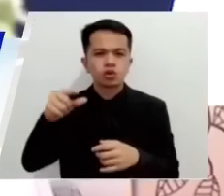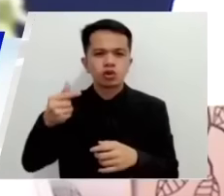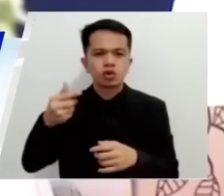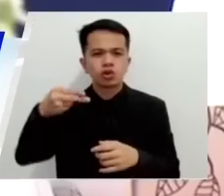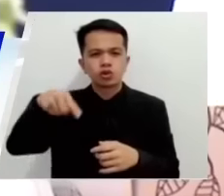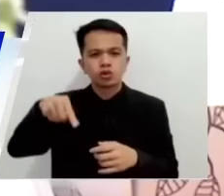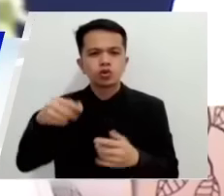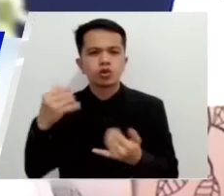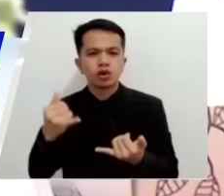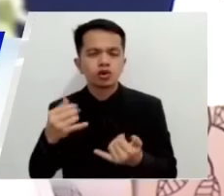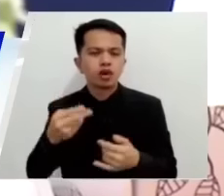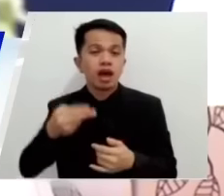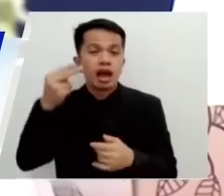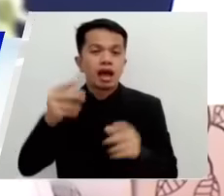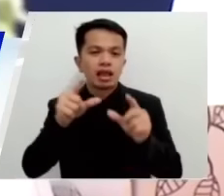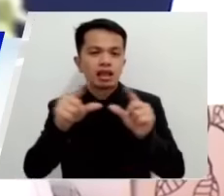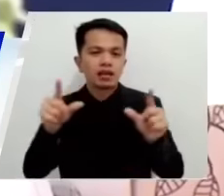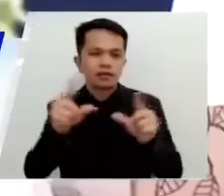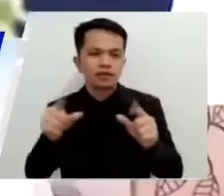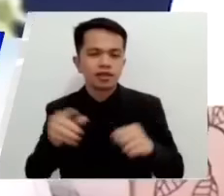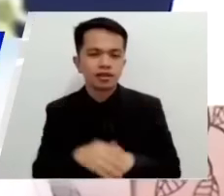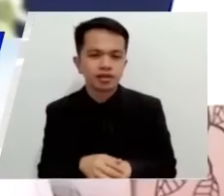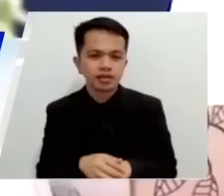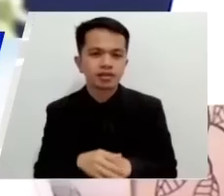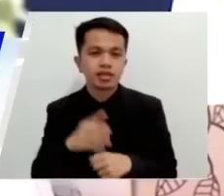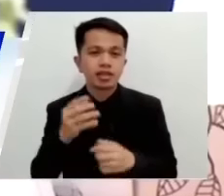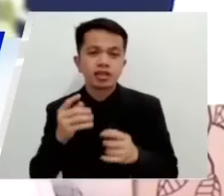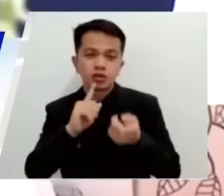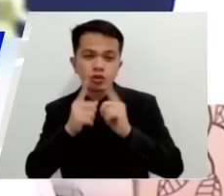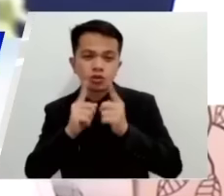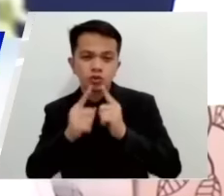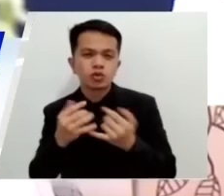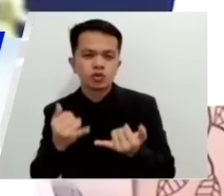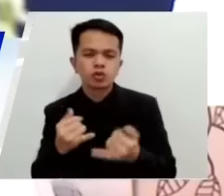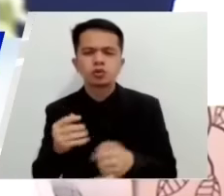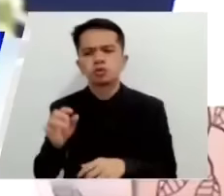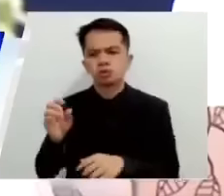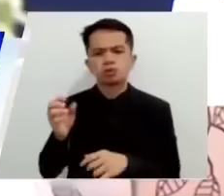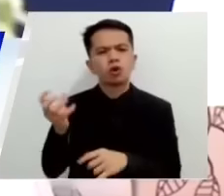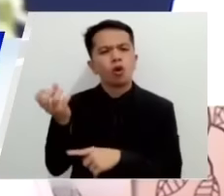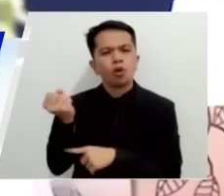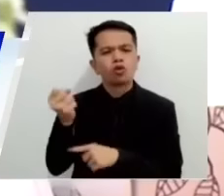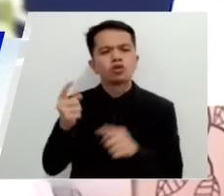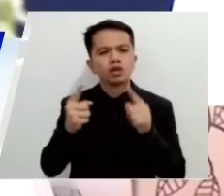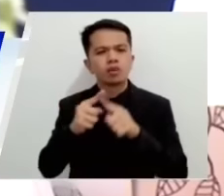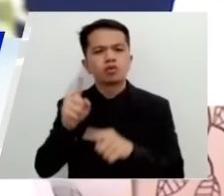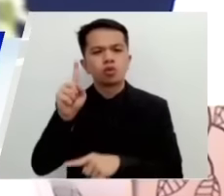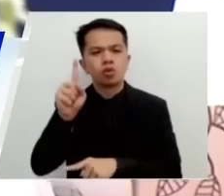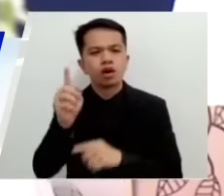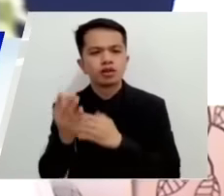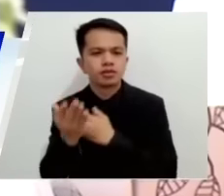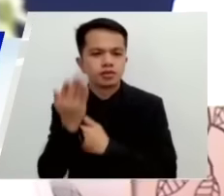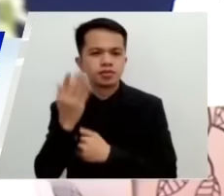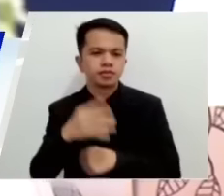feelers, ang negotiations. So sige sir, i-hold ko hanggang alauna. Alauna ang alauna